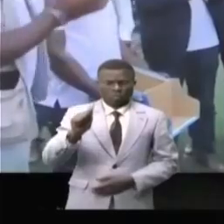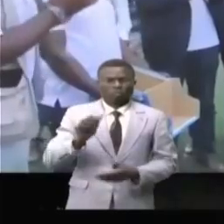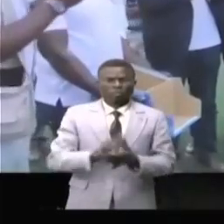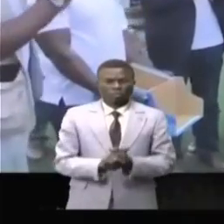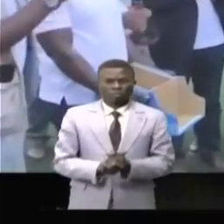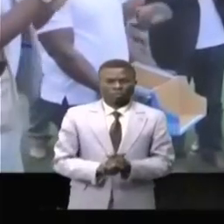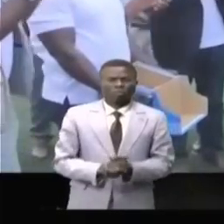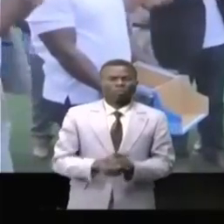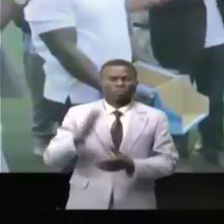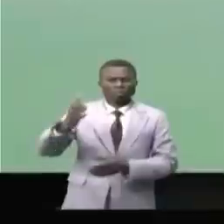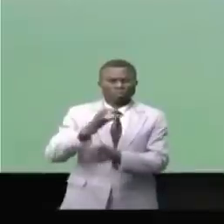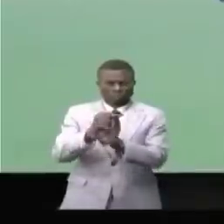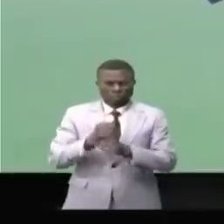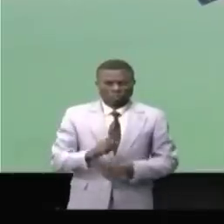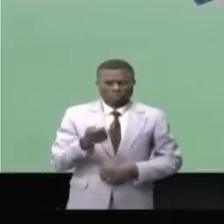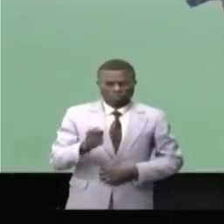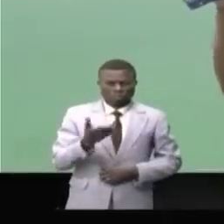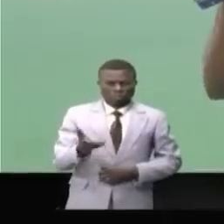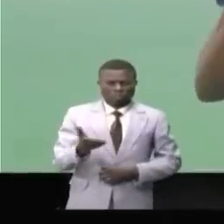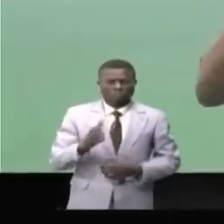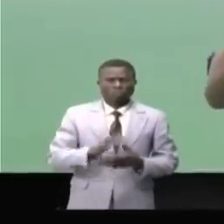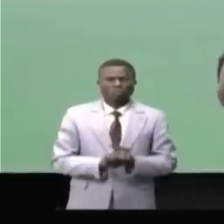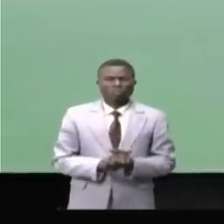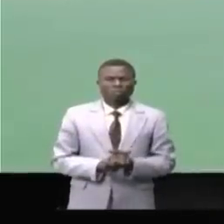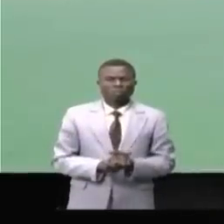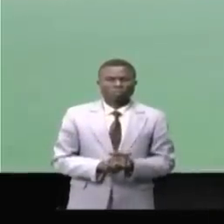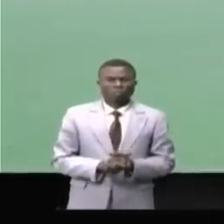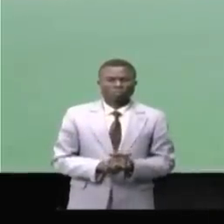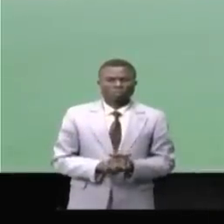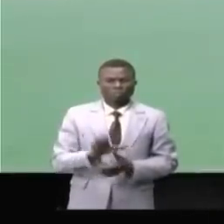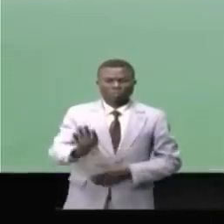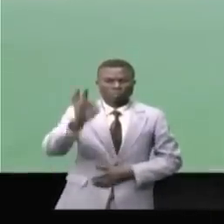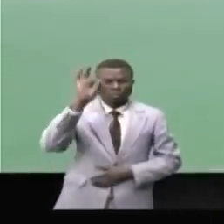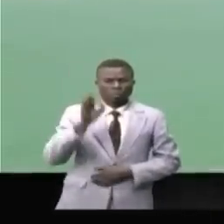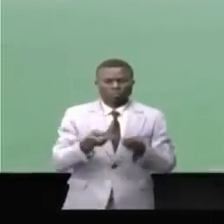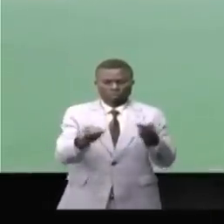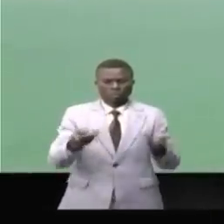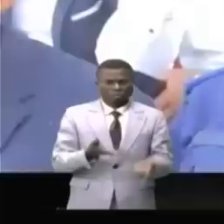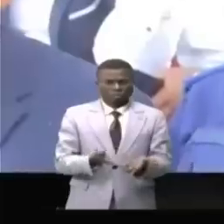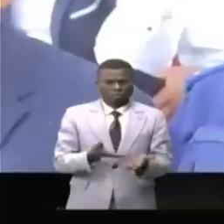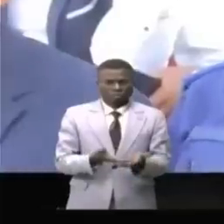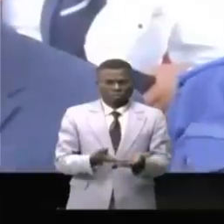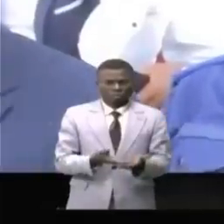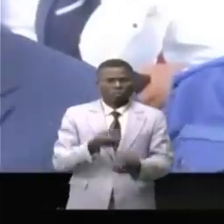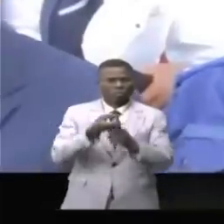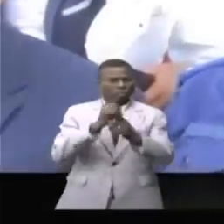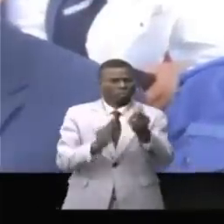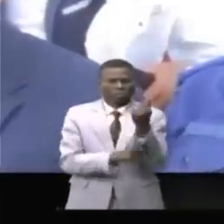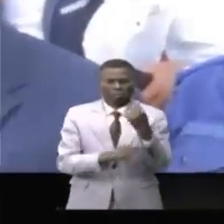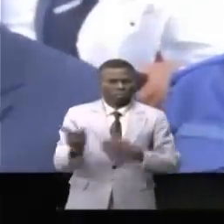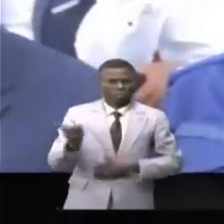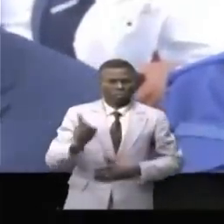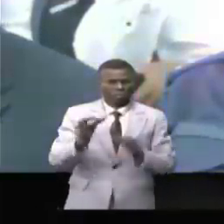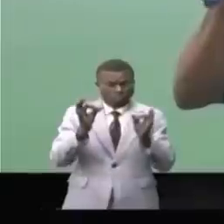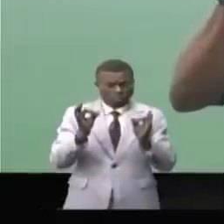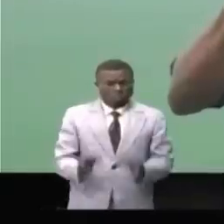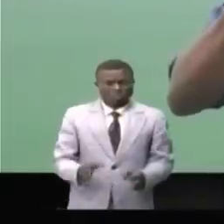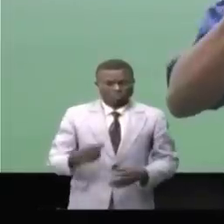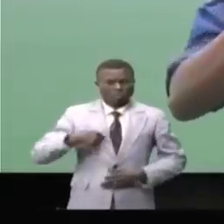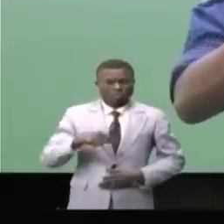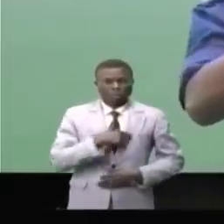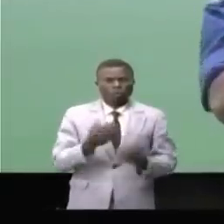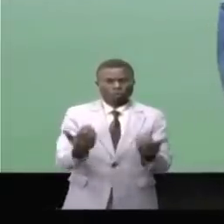qui a réceptionné les clés. Le choix de cet endroit n'est venu de personne, mais on a voulu